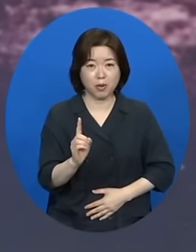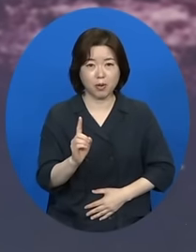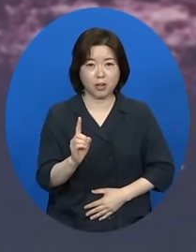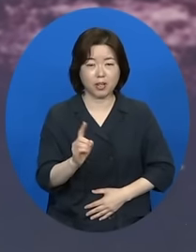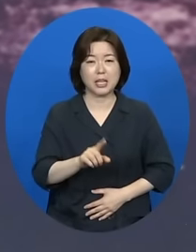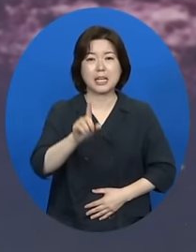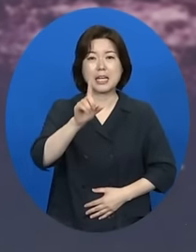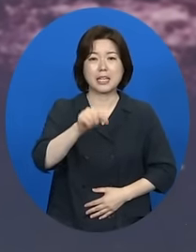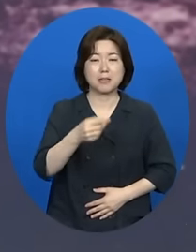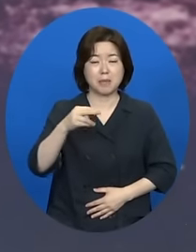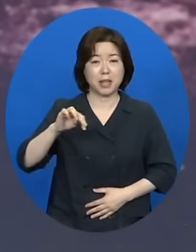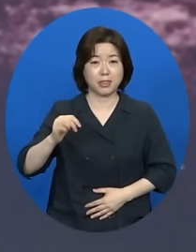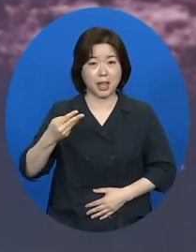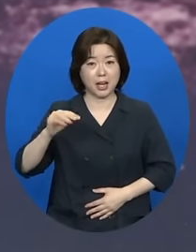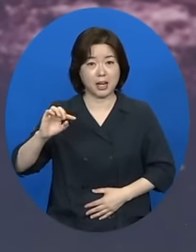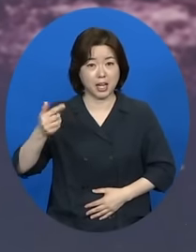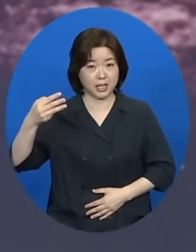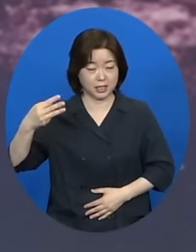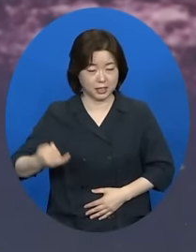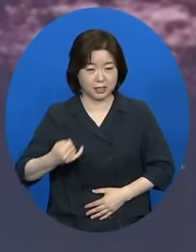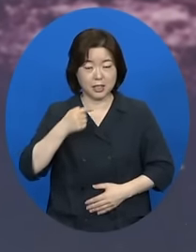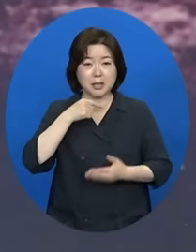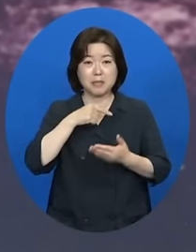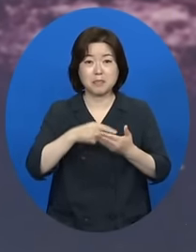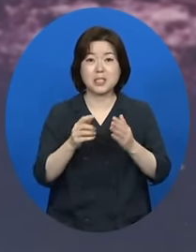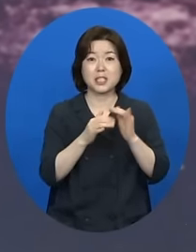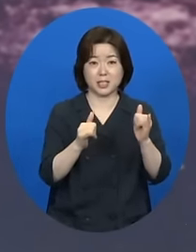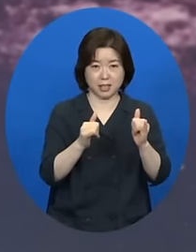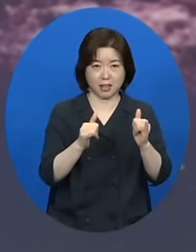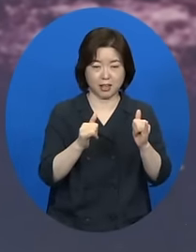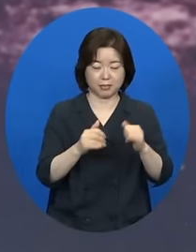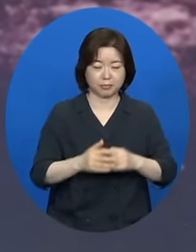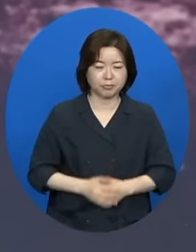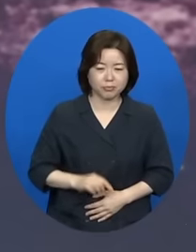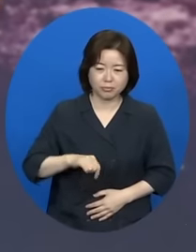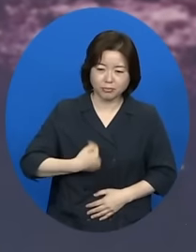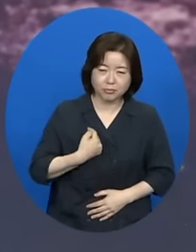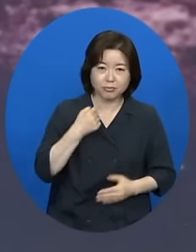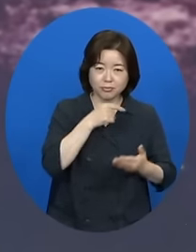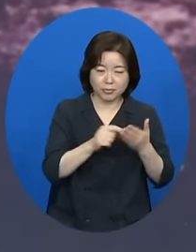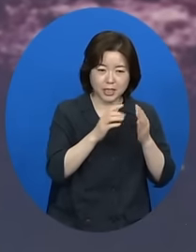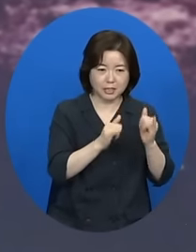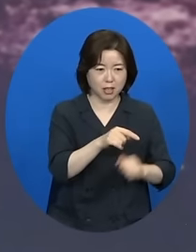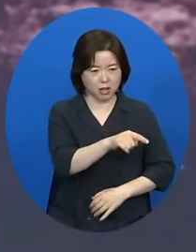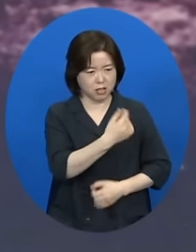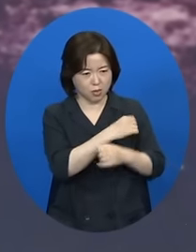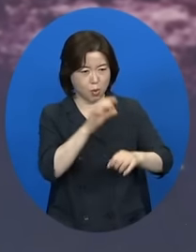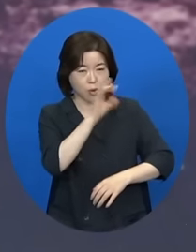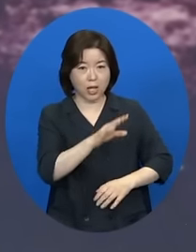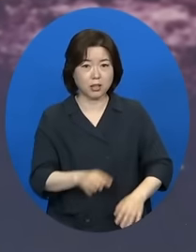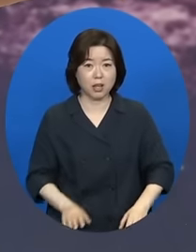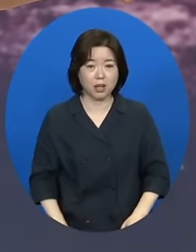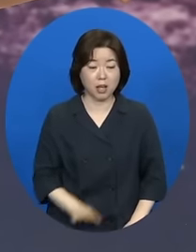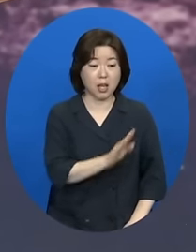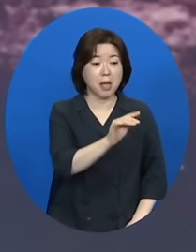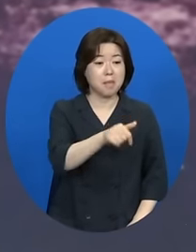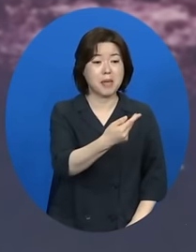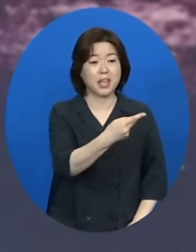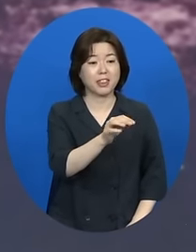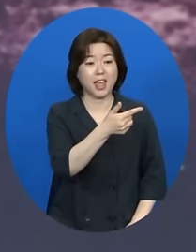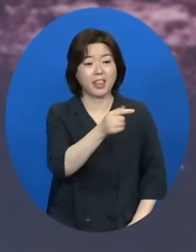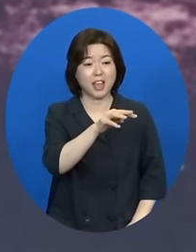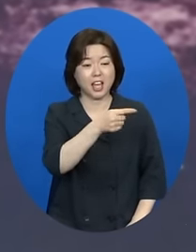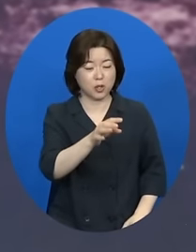1만 달란트 빚진 종에 대한 얘기죠. 이 사람은 자신에게 해를 끼친 자를 용서할 수가 없는 거예요. 100데나리온을 빚진 자가